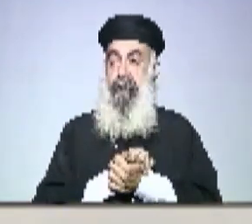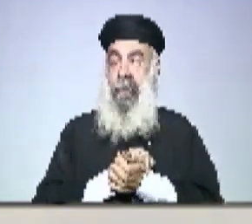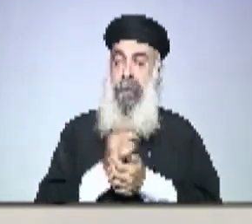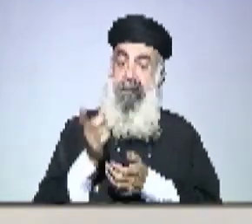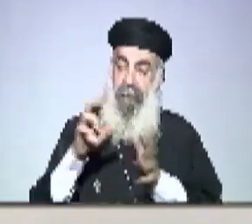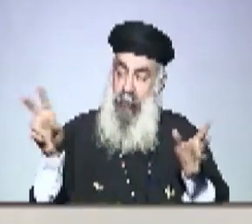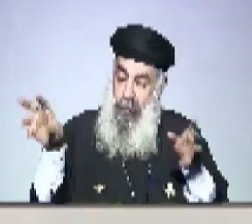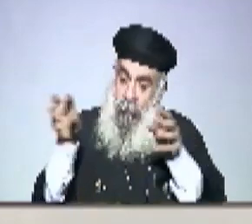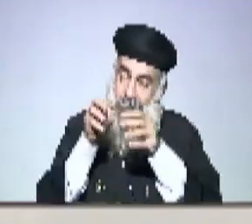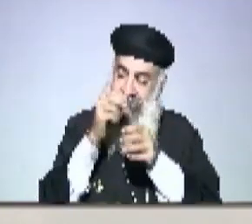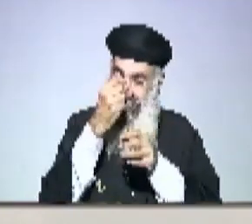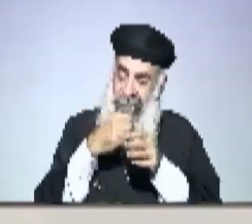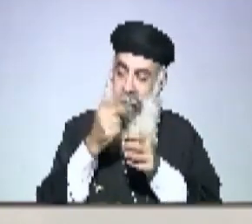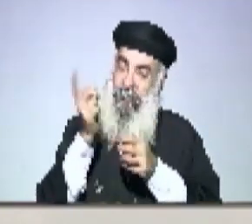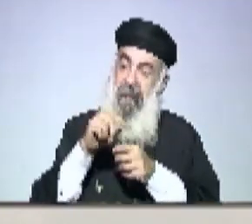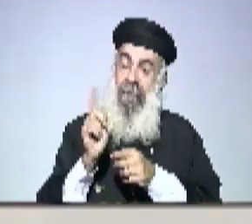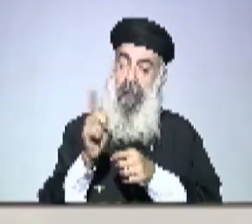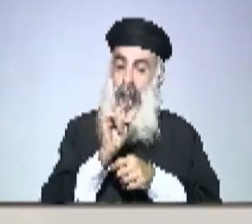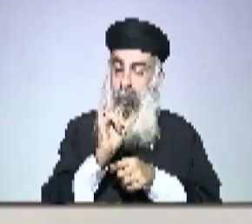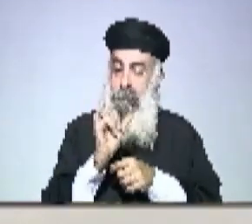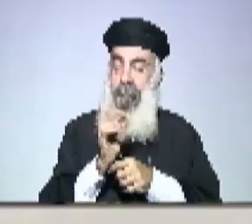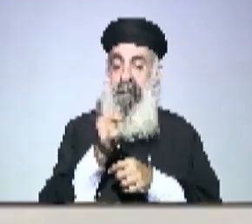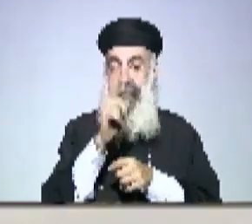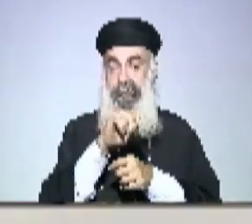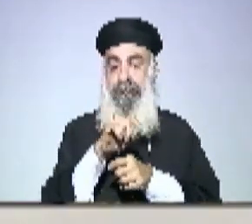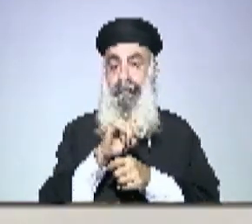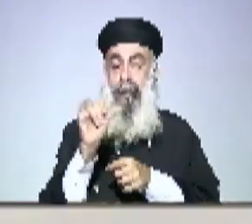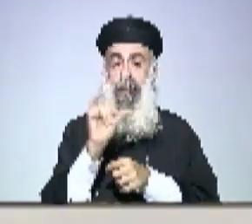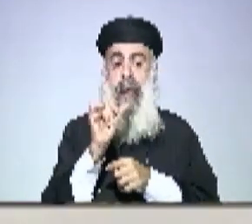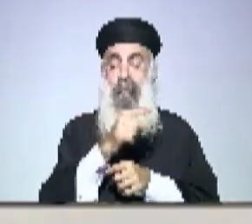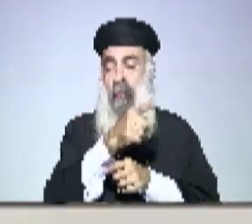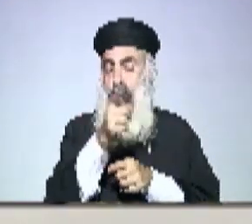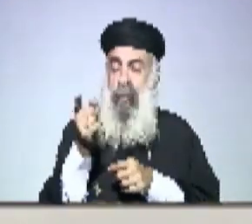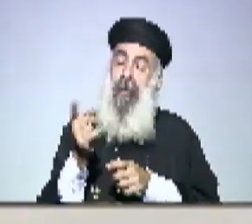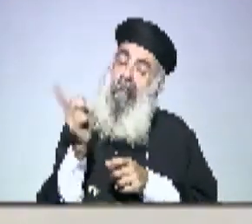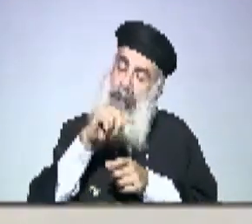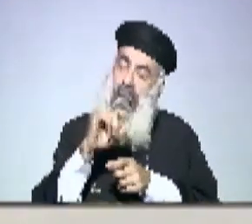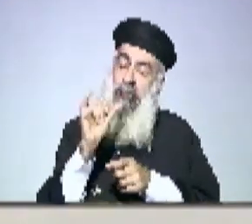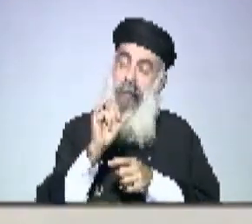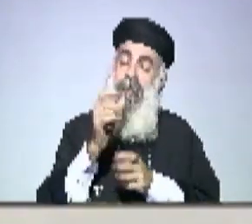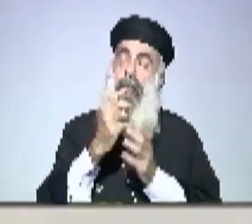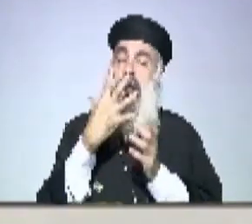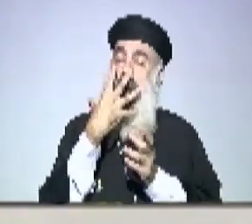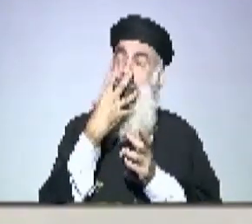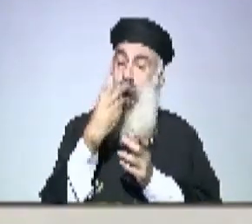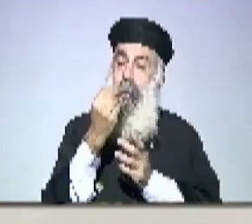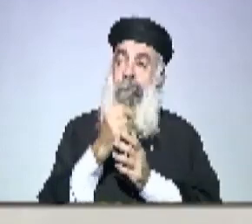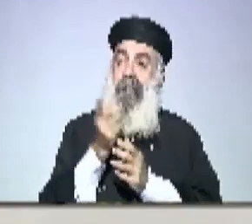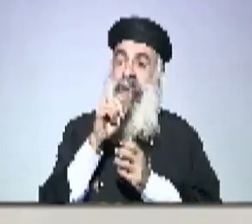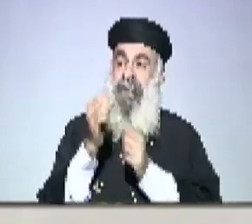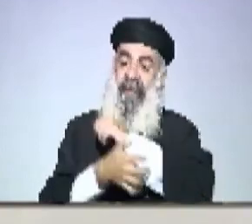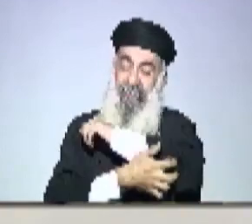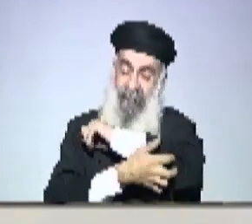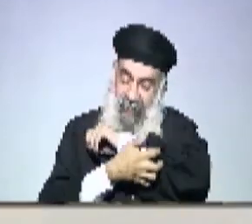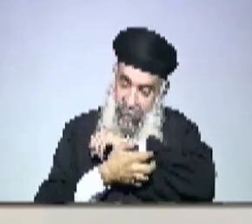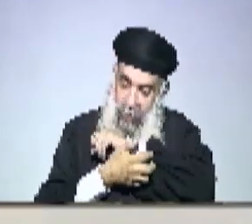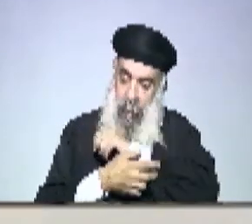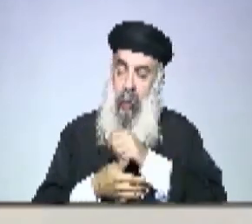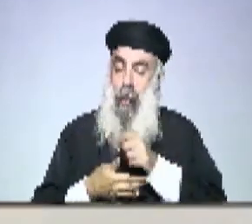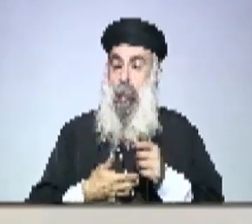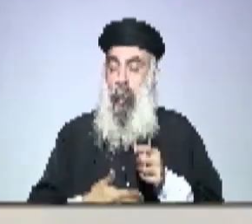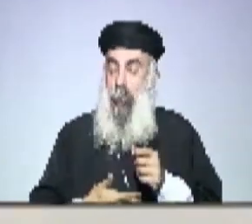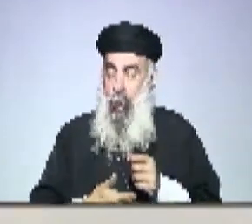الاحتياجات الطبيعيه وبين اهتمامات الناس الروحيه لان الفقر والجوع